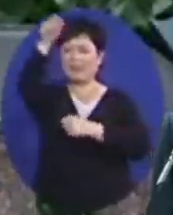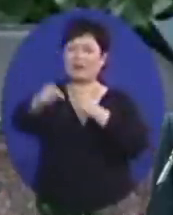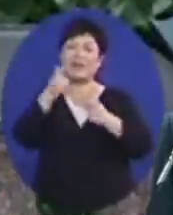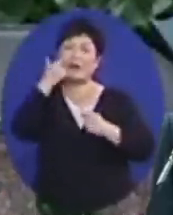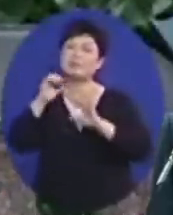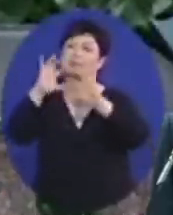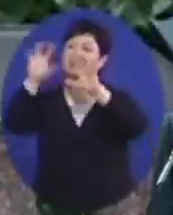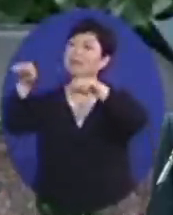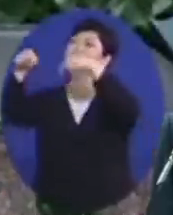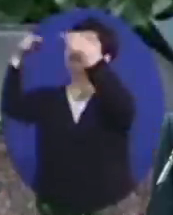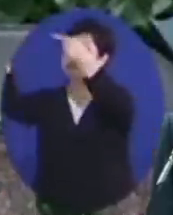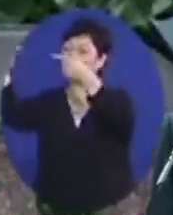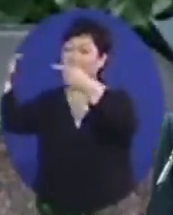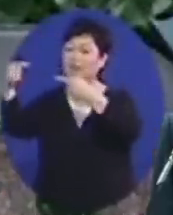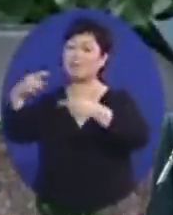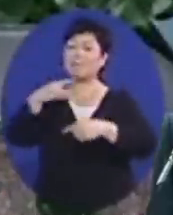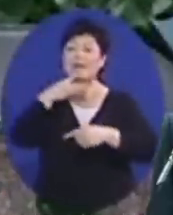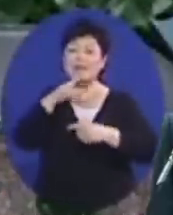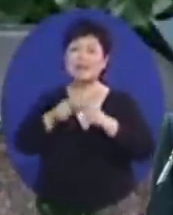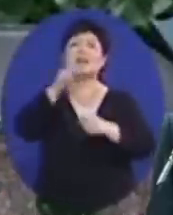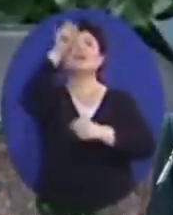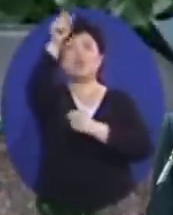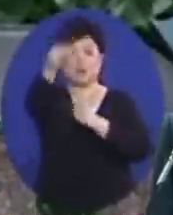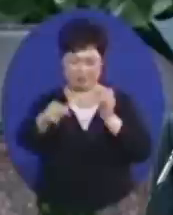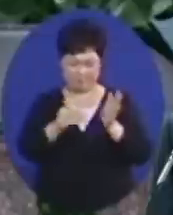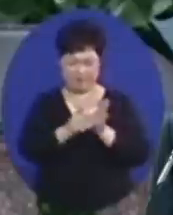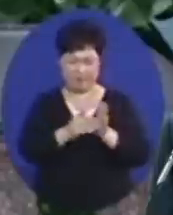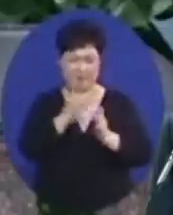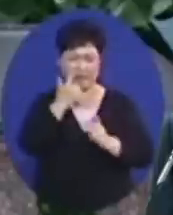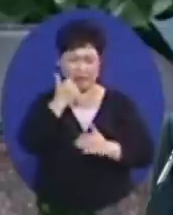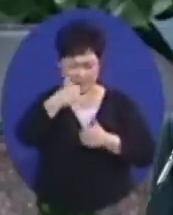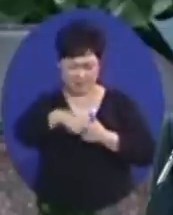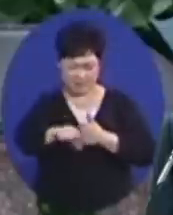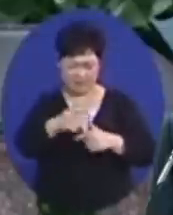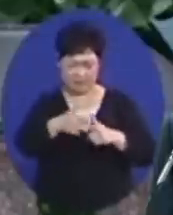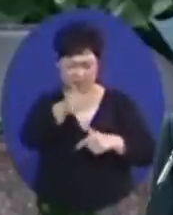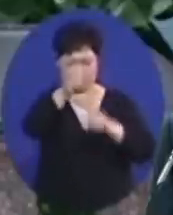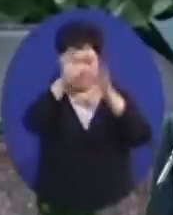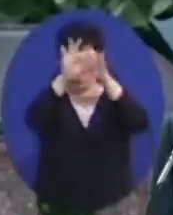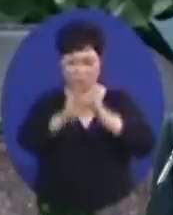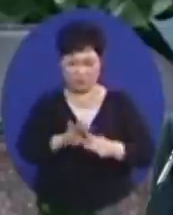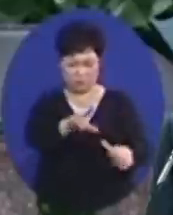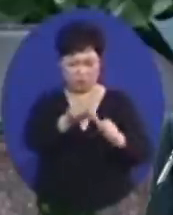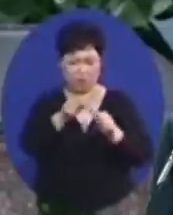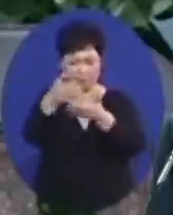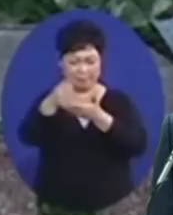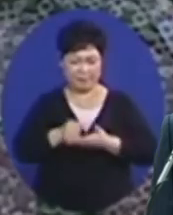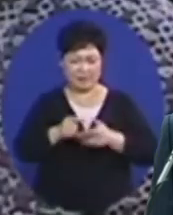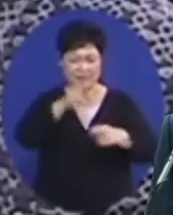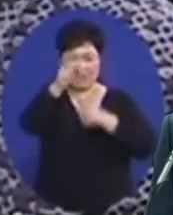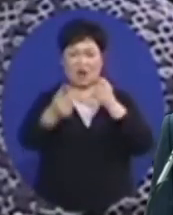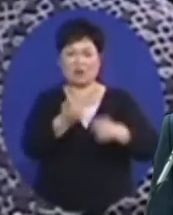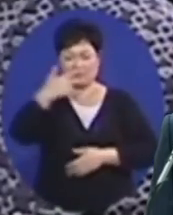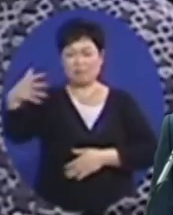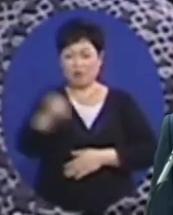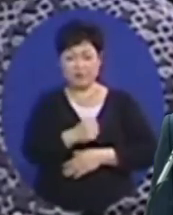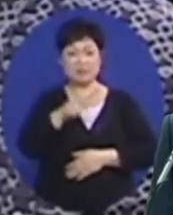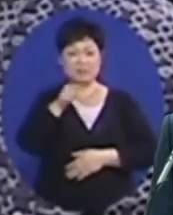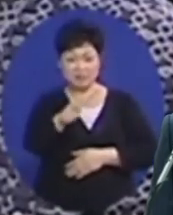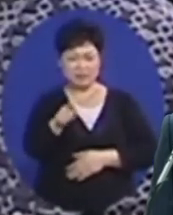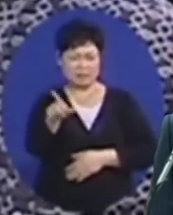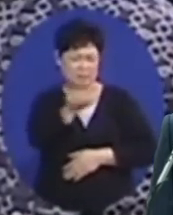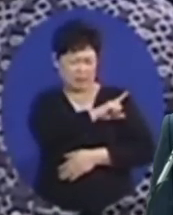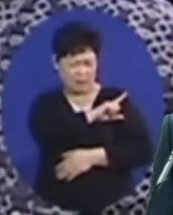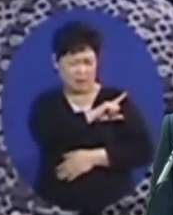나라에 들어가는 이것밖에 영원한 것이 없습니다. 아버지 하나님과 그 아들 예수를 통해서 구원받아 영생을 얻는 이것이